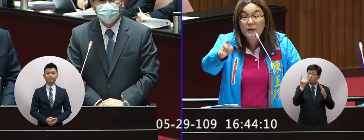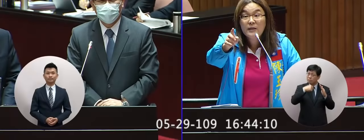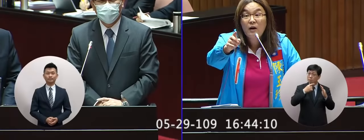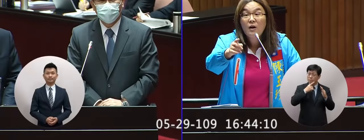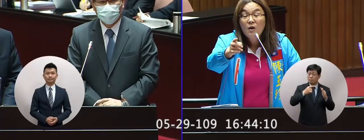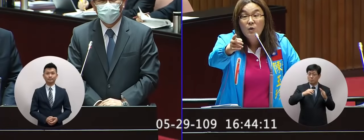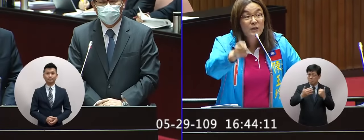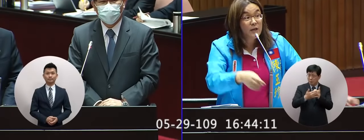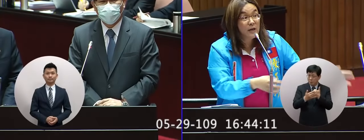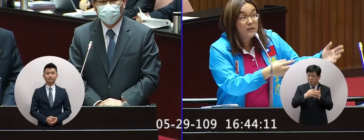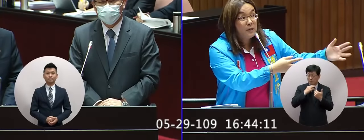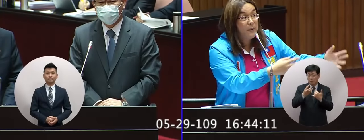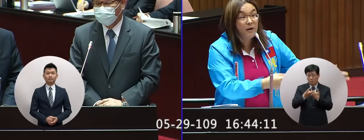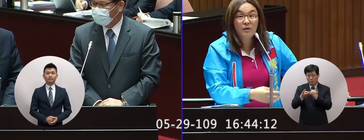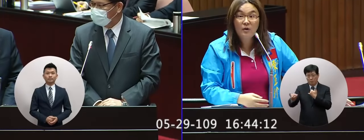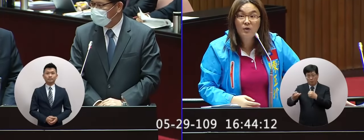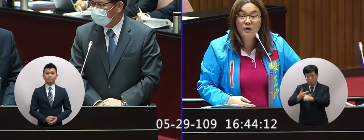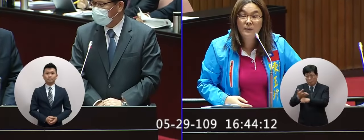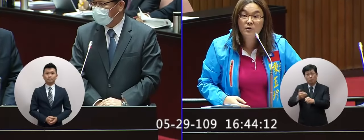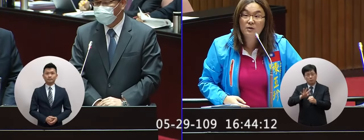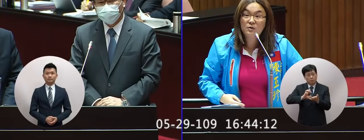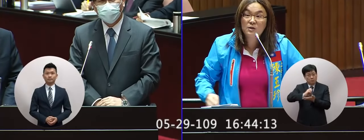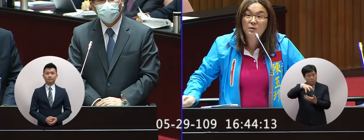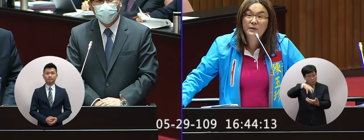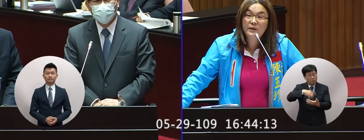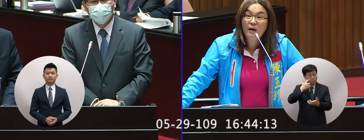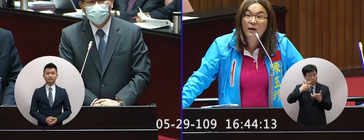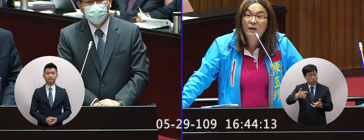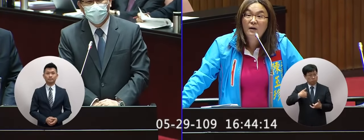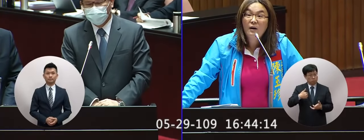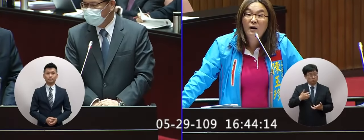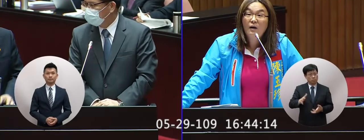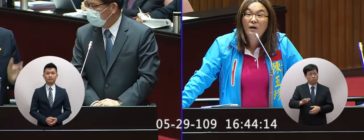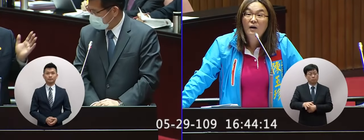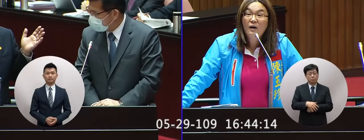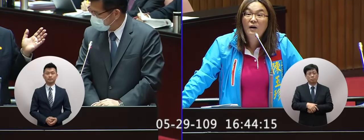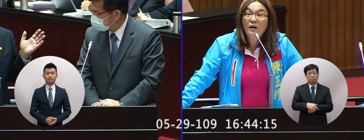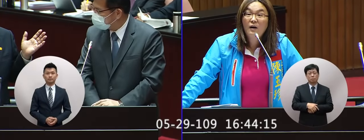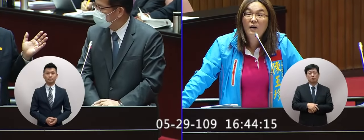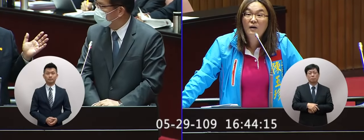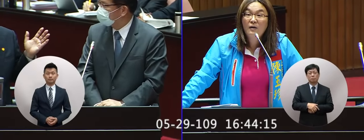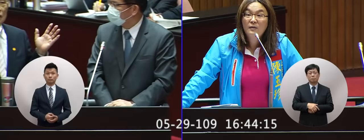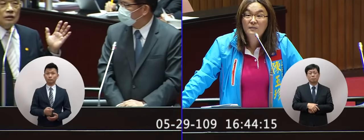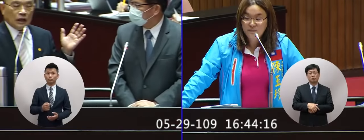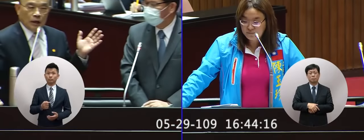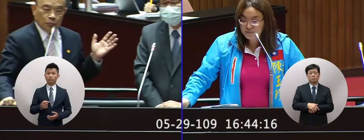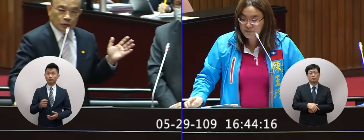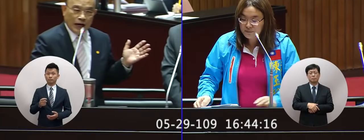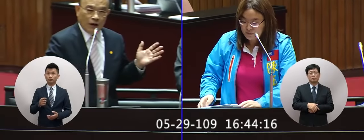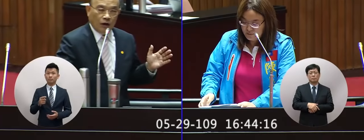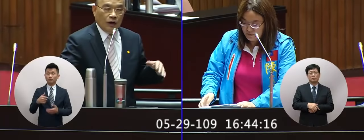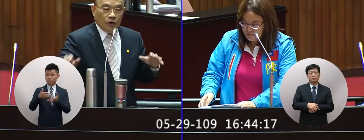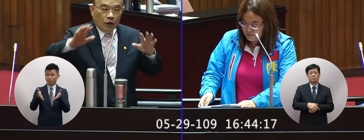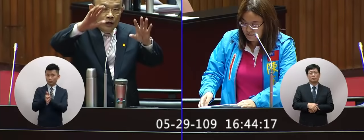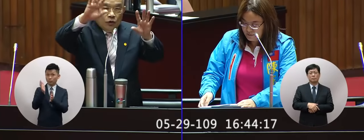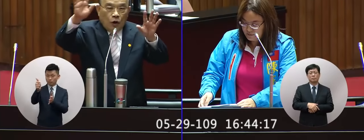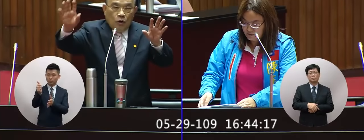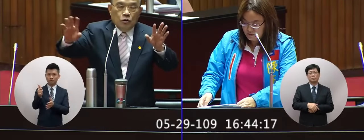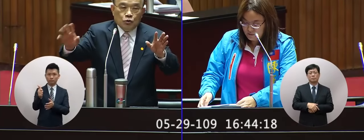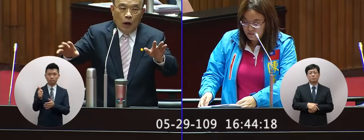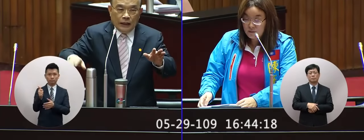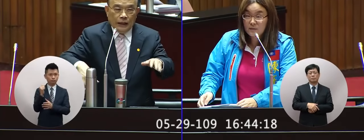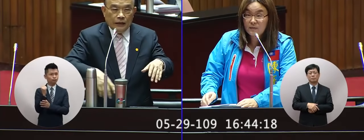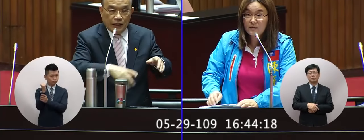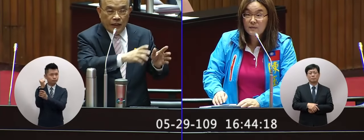可以跟我们离岛？我今天看你那个报告里头有特别说要重视我们离岛啊。 我非常支持这个部长哦，有很